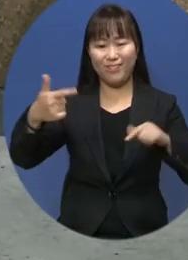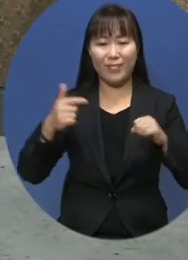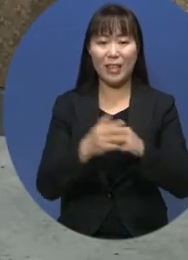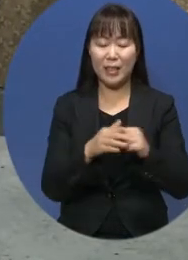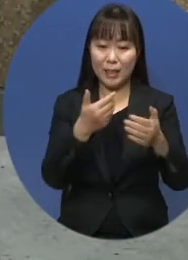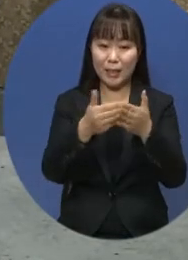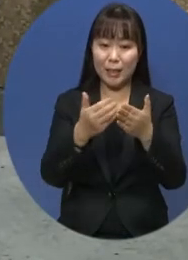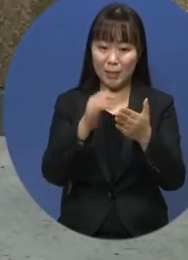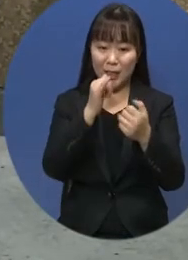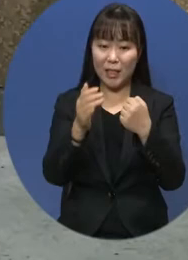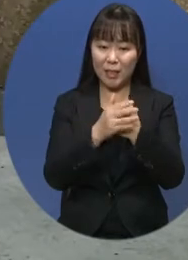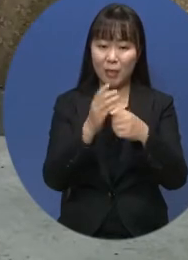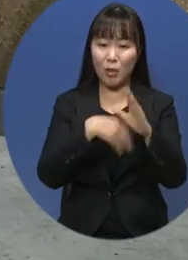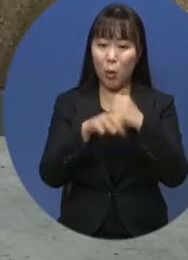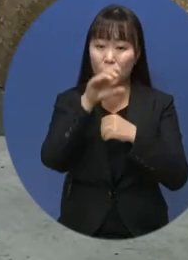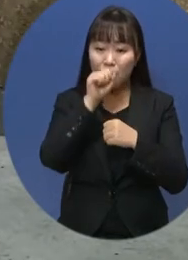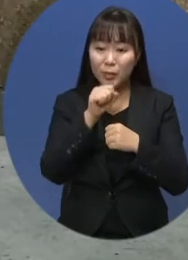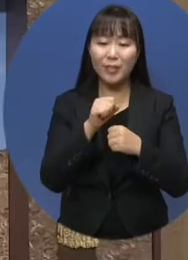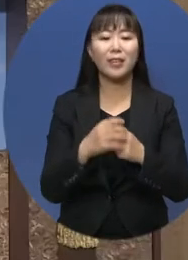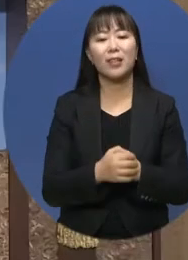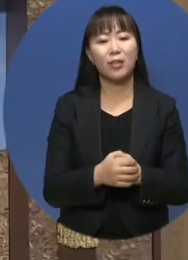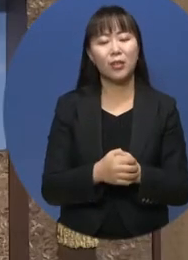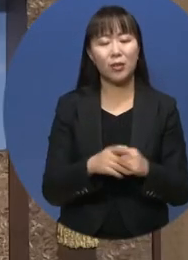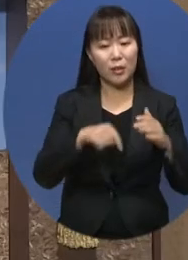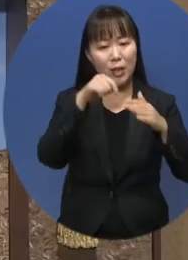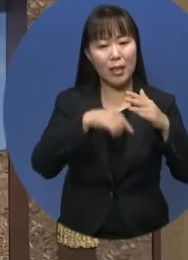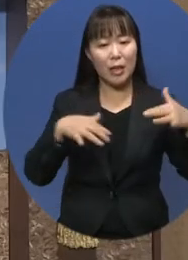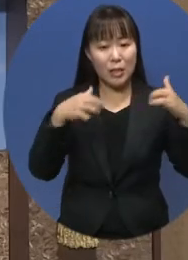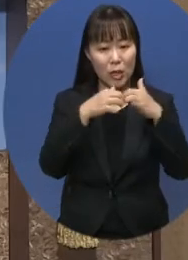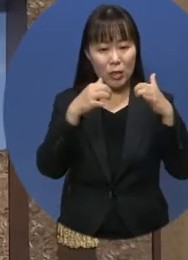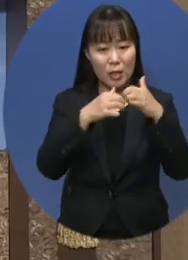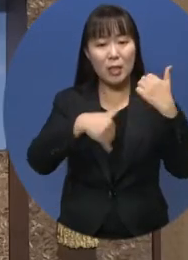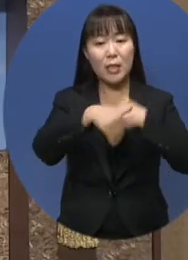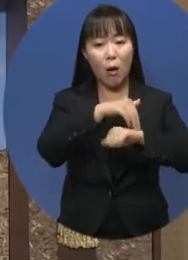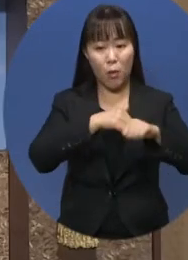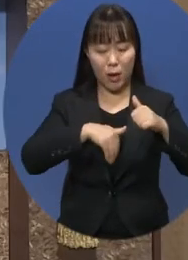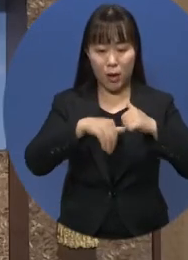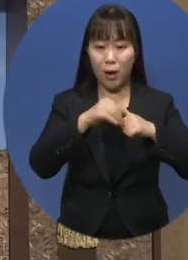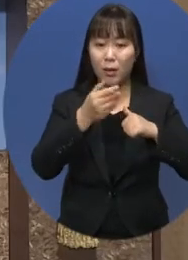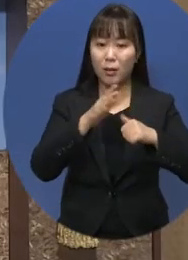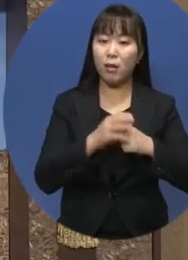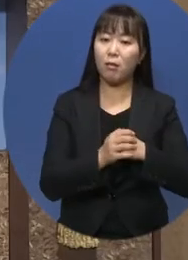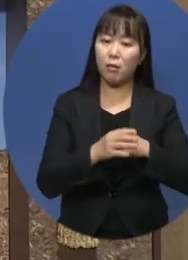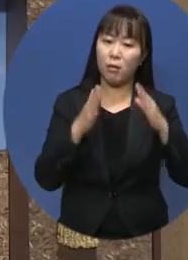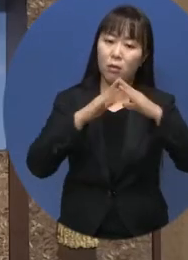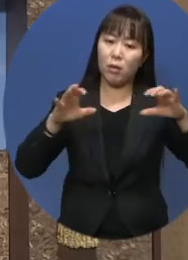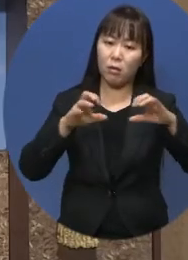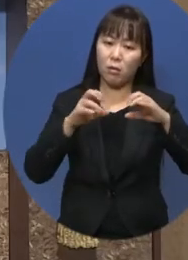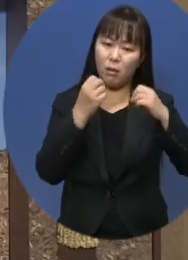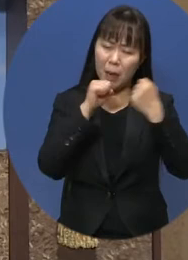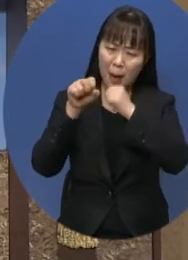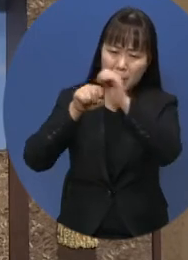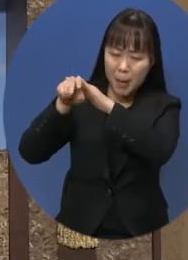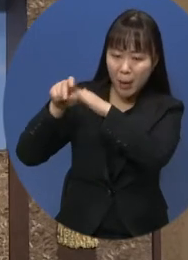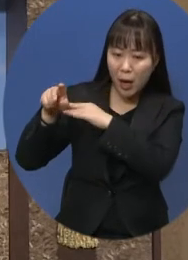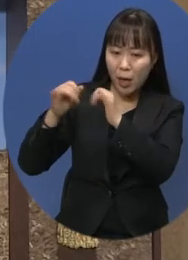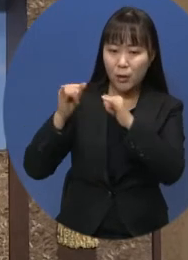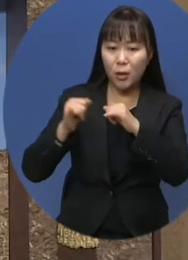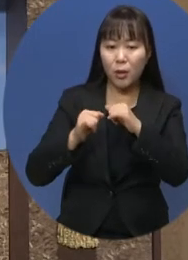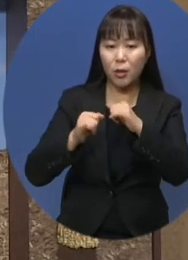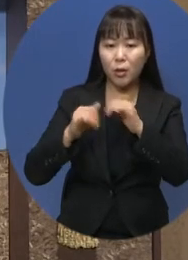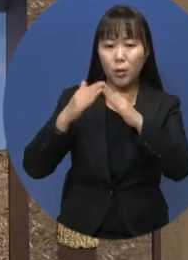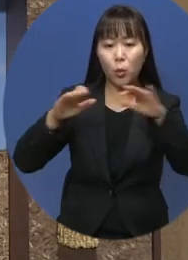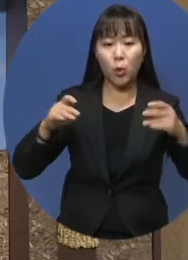사파 까지 있으니까 좀 더 인생 가겠네요 그중에 하나가 전쟁 그 상황인데 동네에서 핀 함께 라는 이